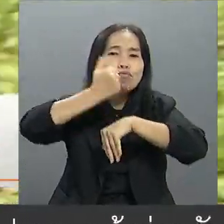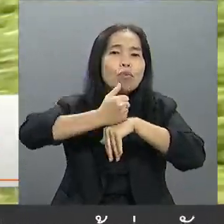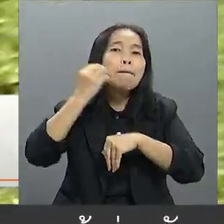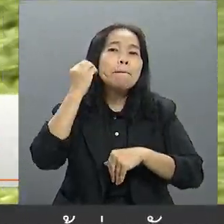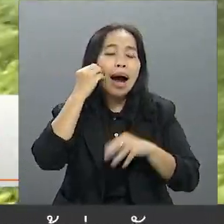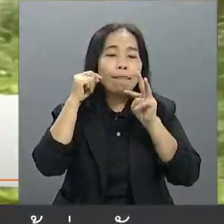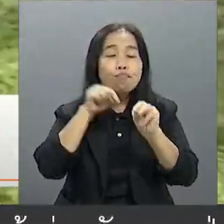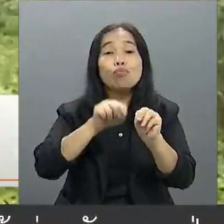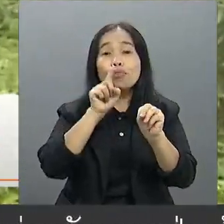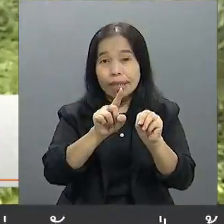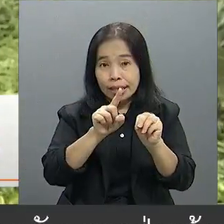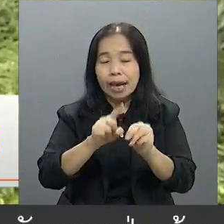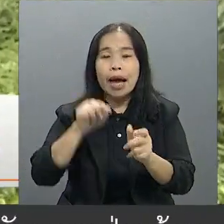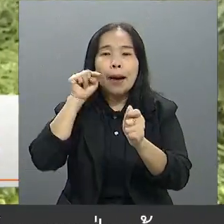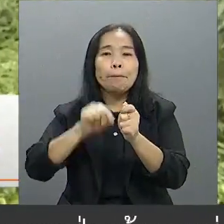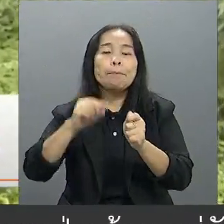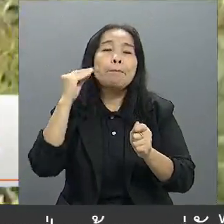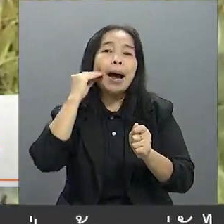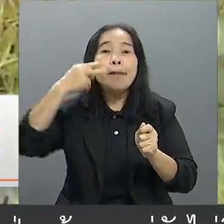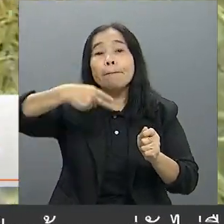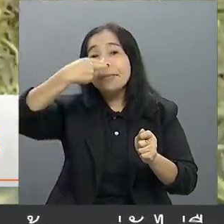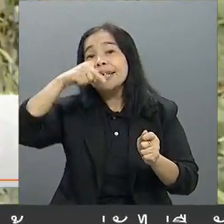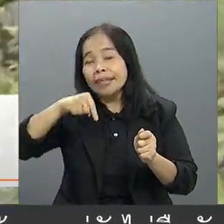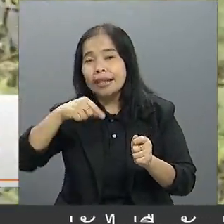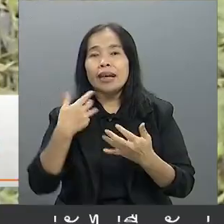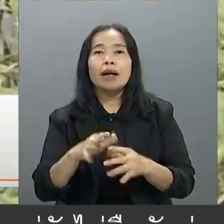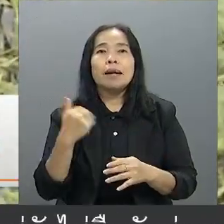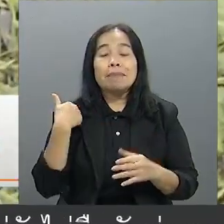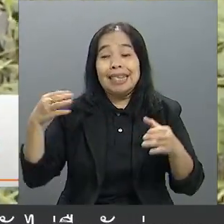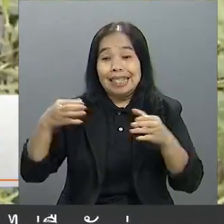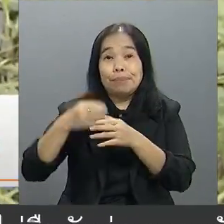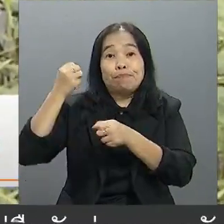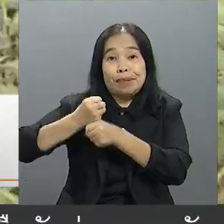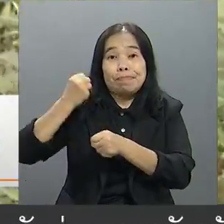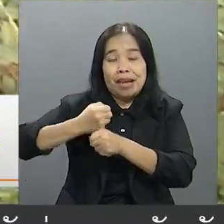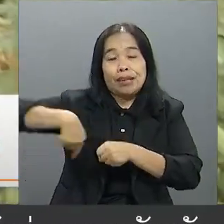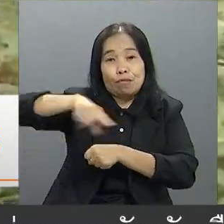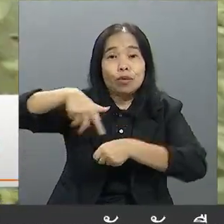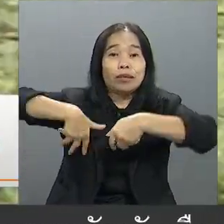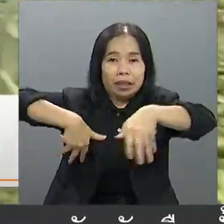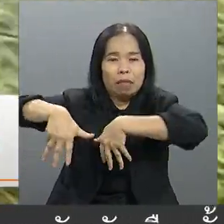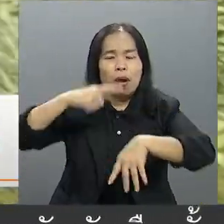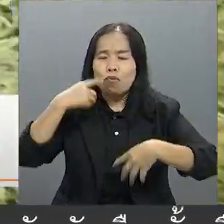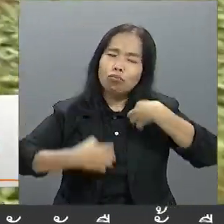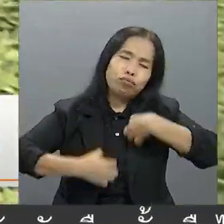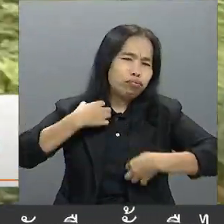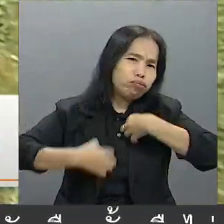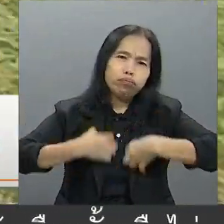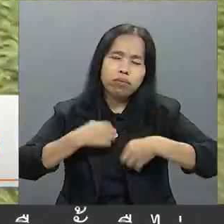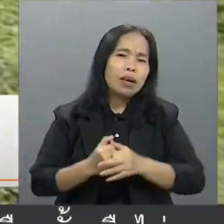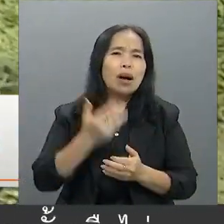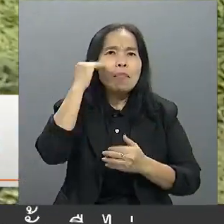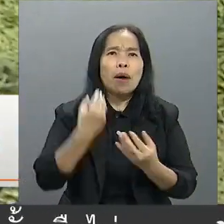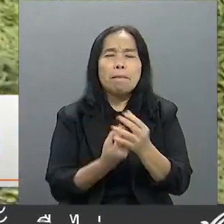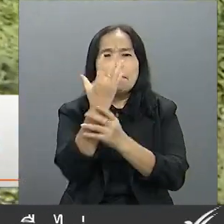อนอำเภอบ้านหมี่นี่นะคะแล้วก็ทีมงานชาวบ้านเนี่ยนะคะก็บอกว่าเดือดร้อนตอนนี้เนี่ยมีทั้งผักตบชวาทั้ง